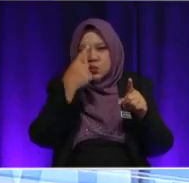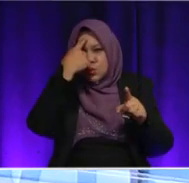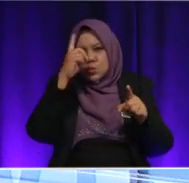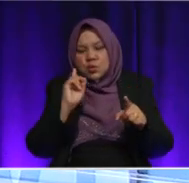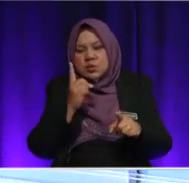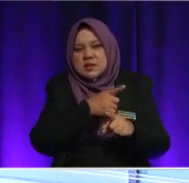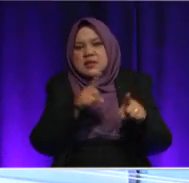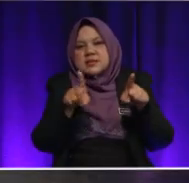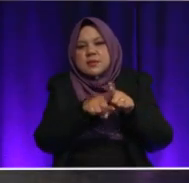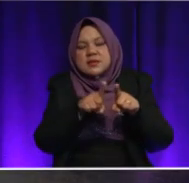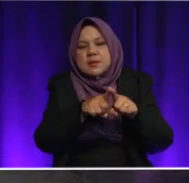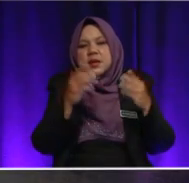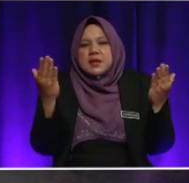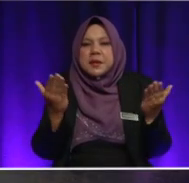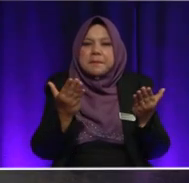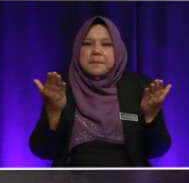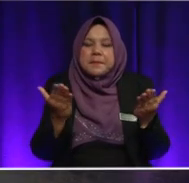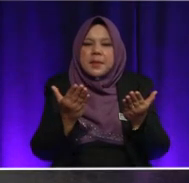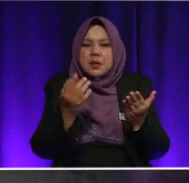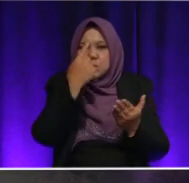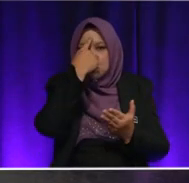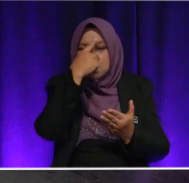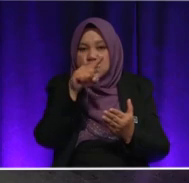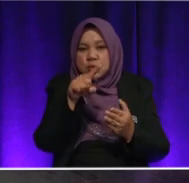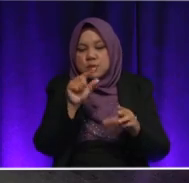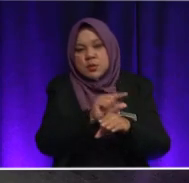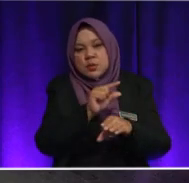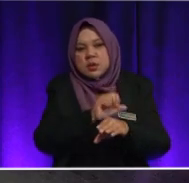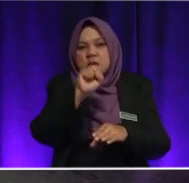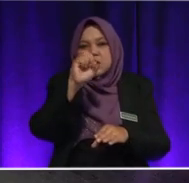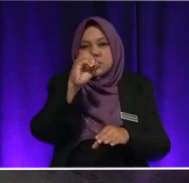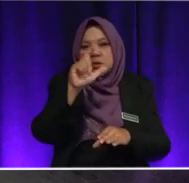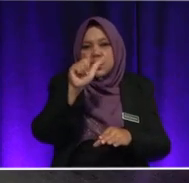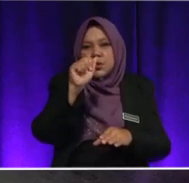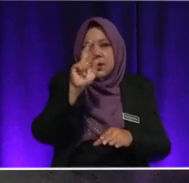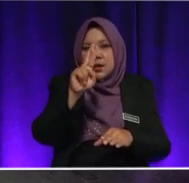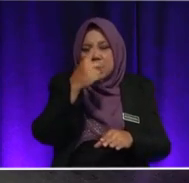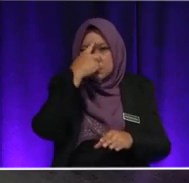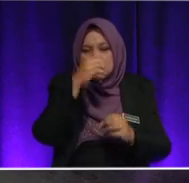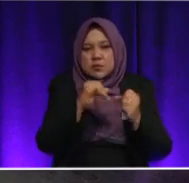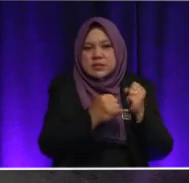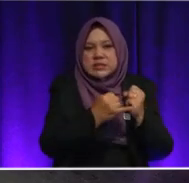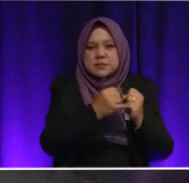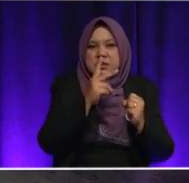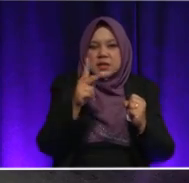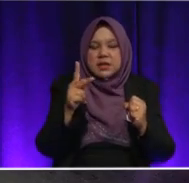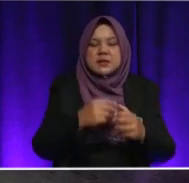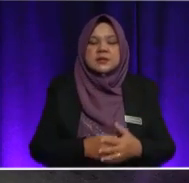boleh kita camping Nah untuk sama-sama kita menggunakan zona ini untuk menyimakkan petrolium